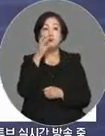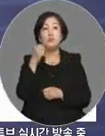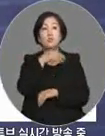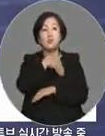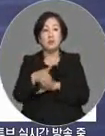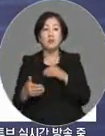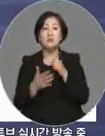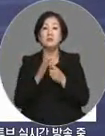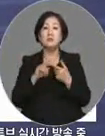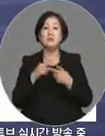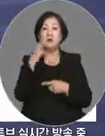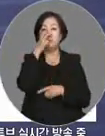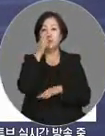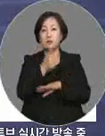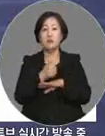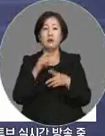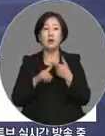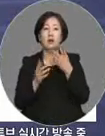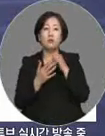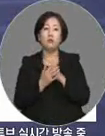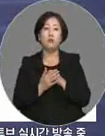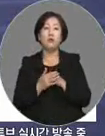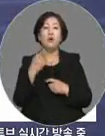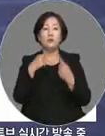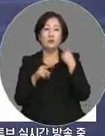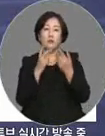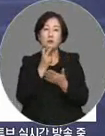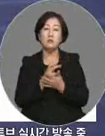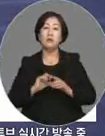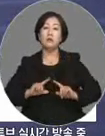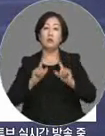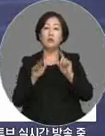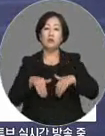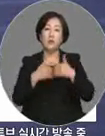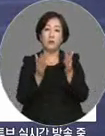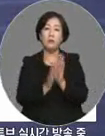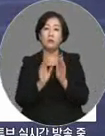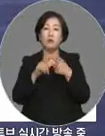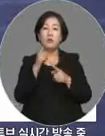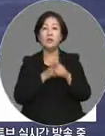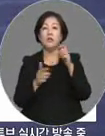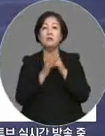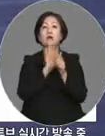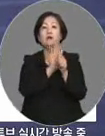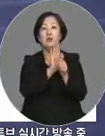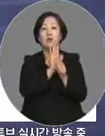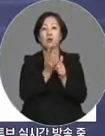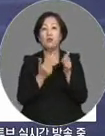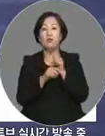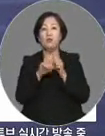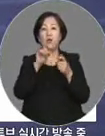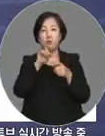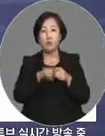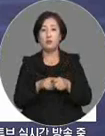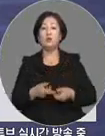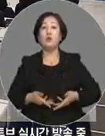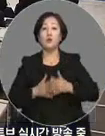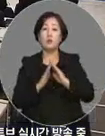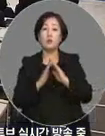지원 등 동남권 지역의 대기 관리를 위한 과학적 기반을 제공할 수 있을 것으로 기대됩니다.